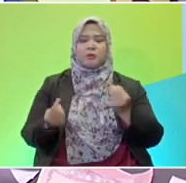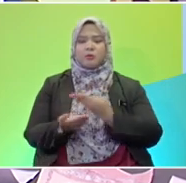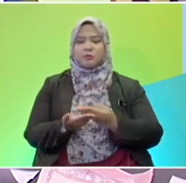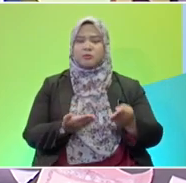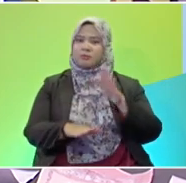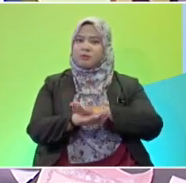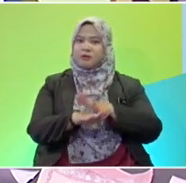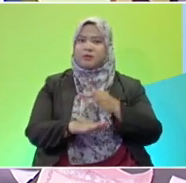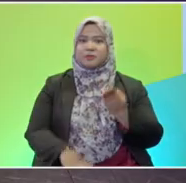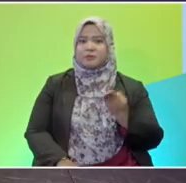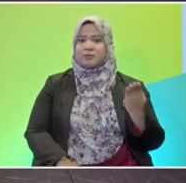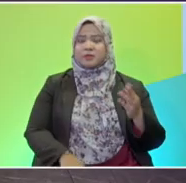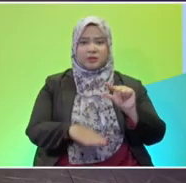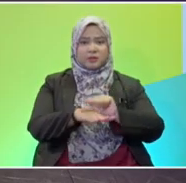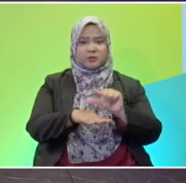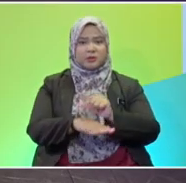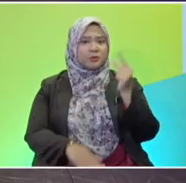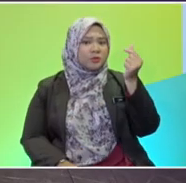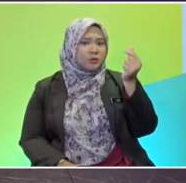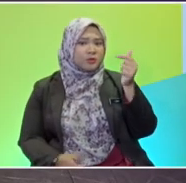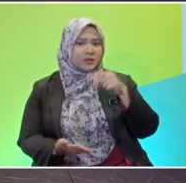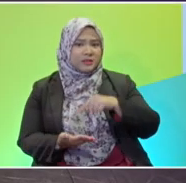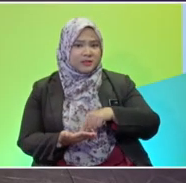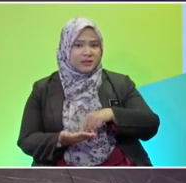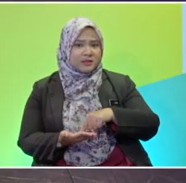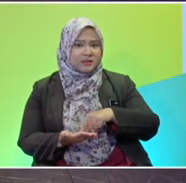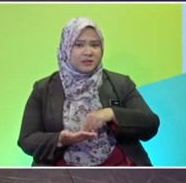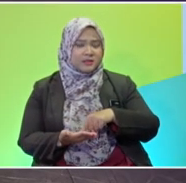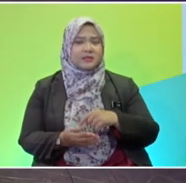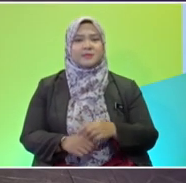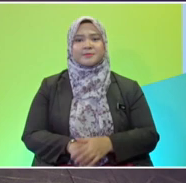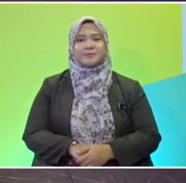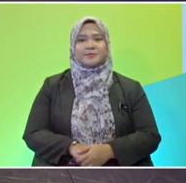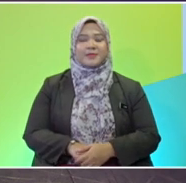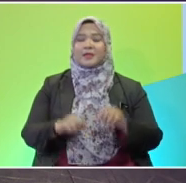beli ice cream boleh cuk boleh itu memang boleh tapi lebih baik itu baju macam-macam